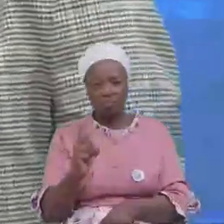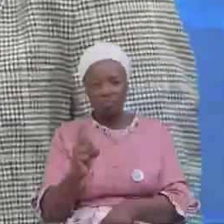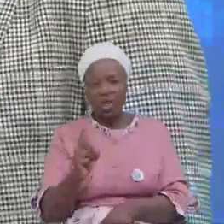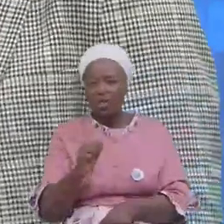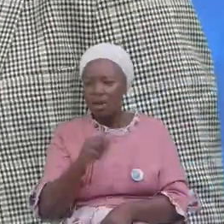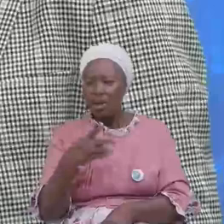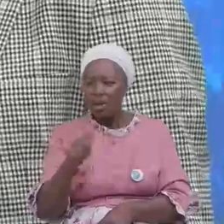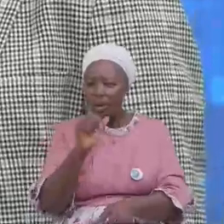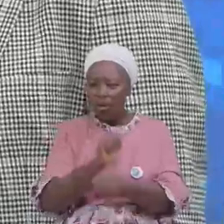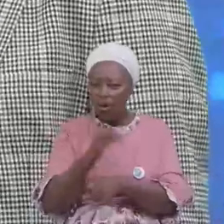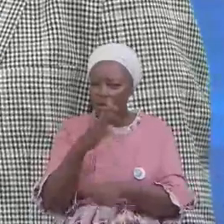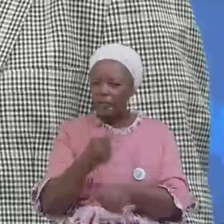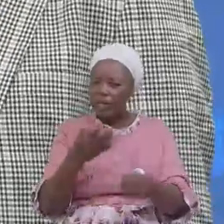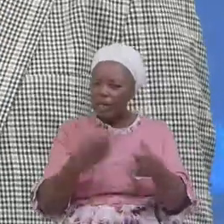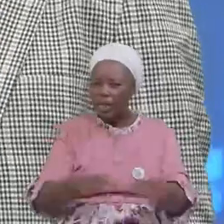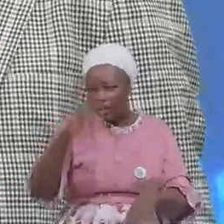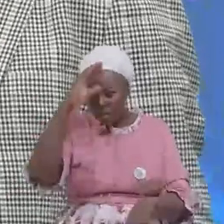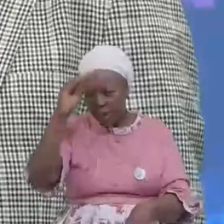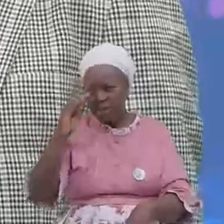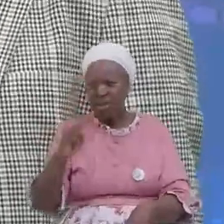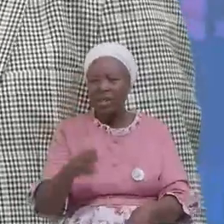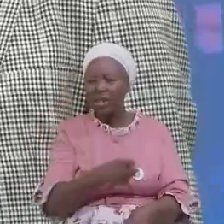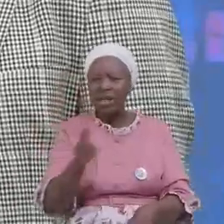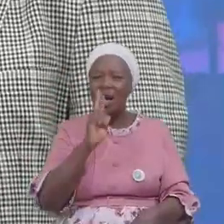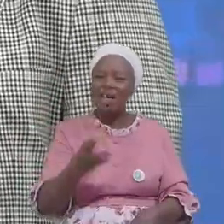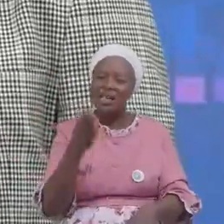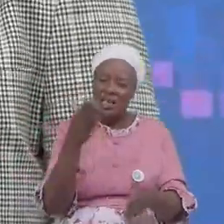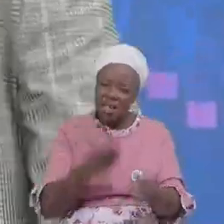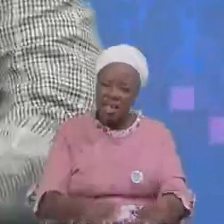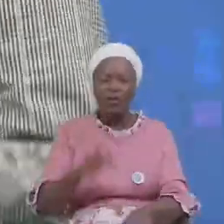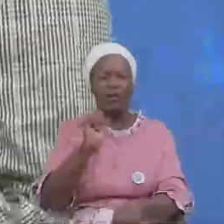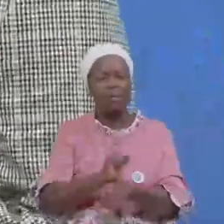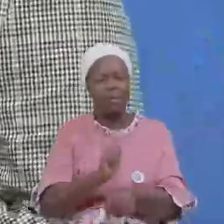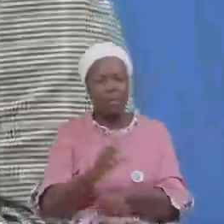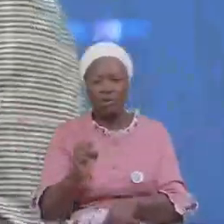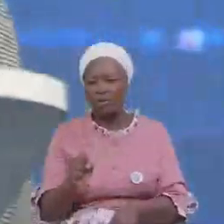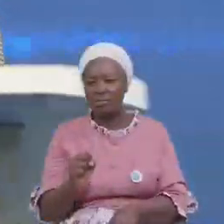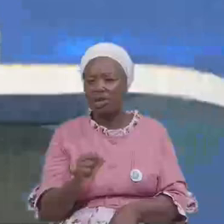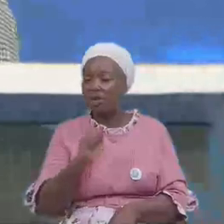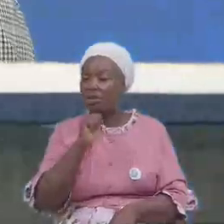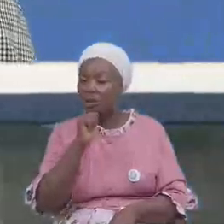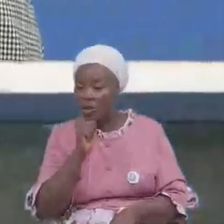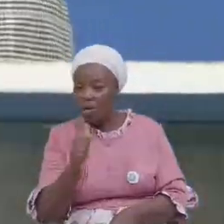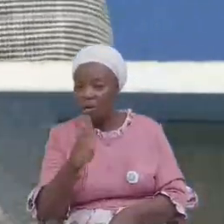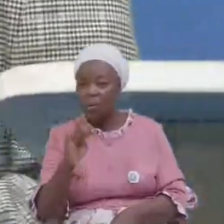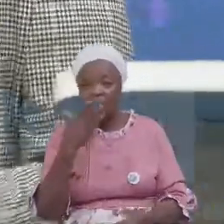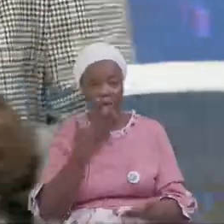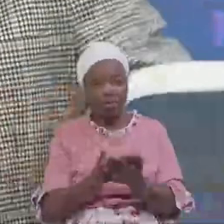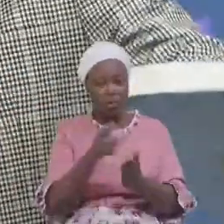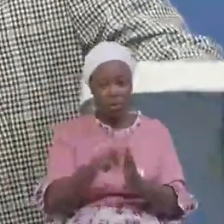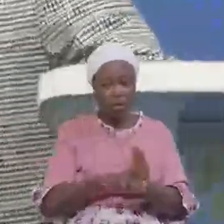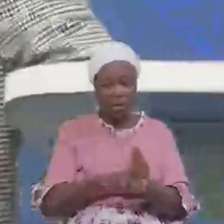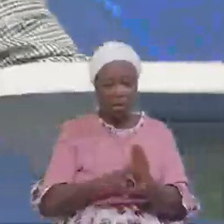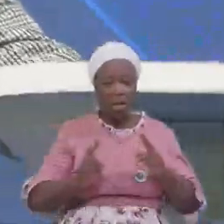Les œuvres d'un mort sont des œuvres mortes. Ce n'est pas par la